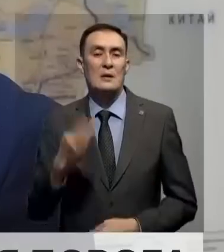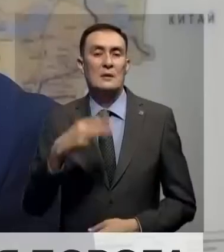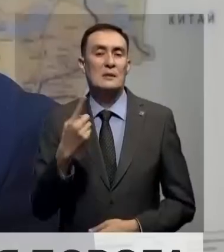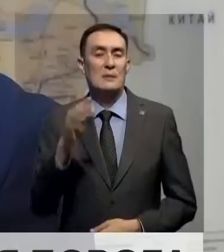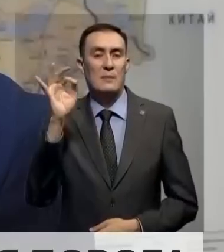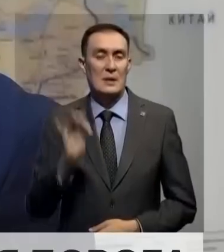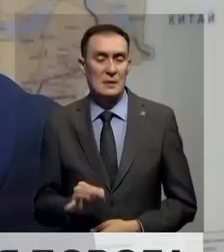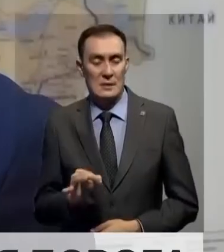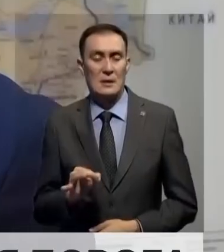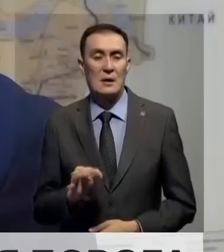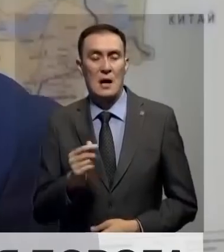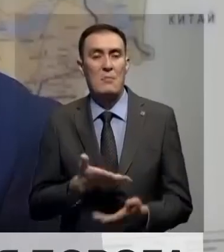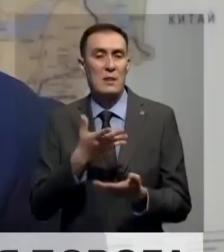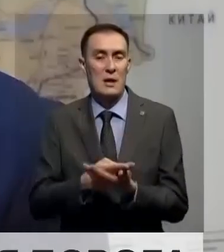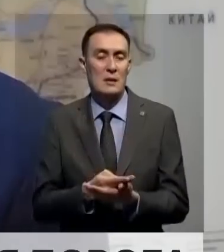31% на